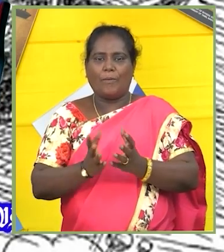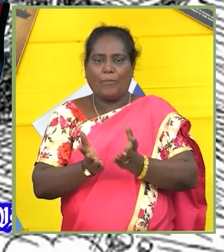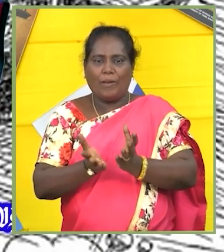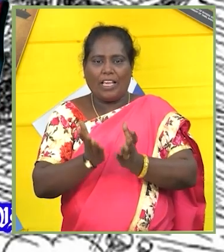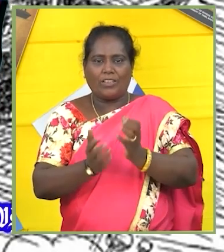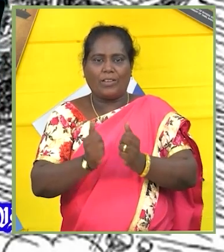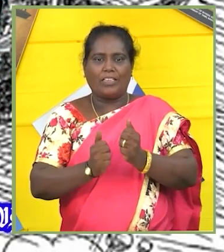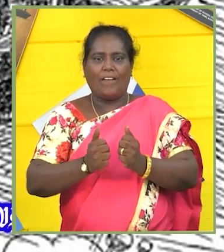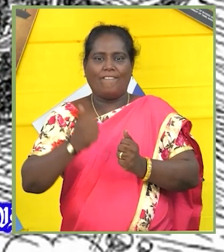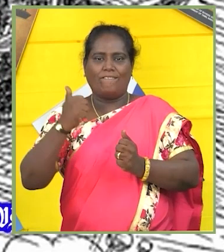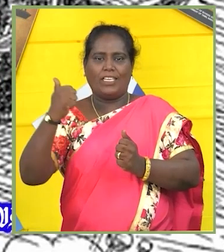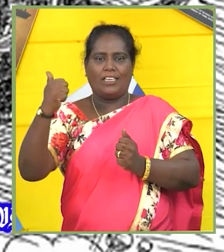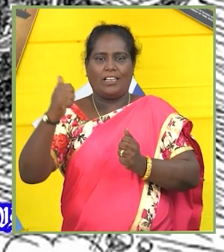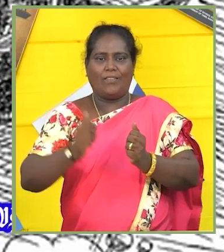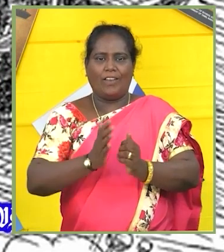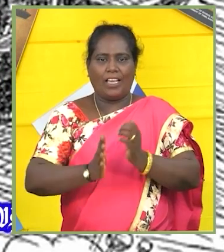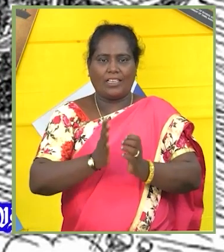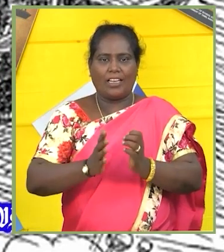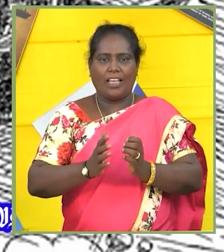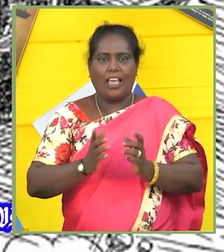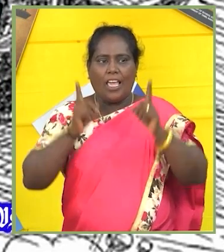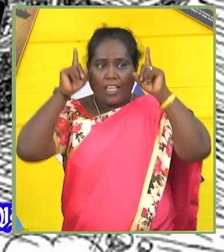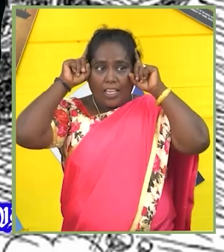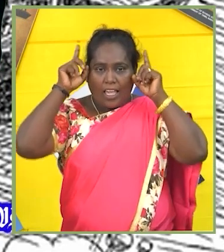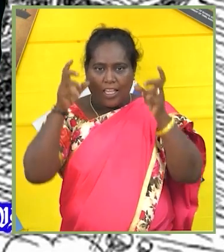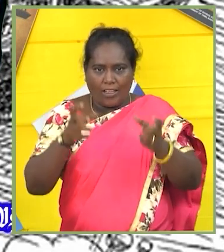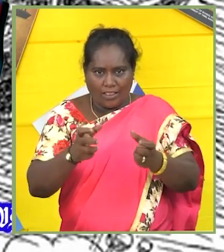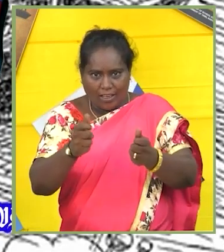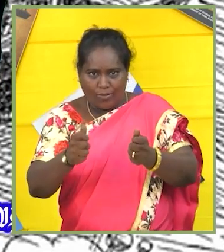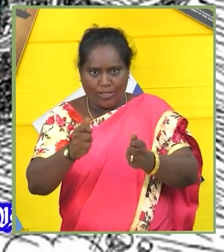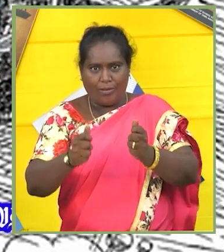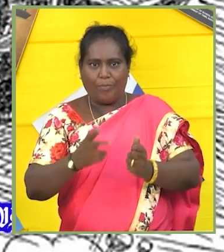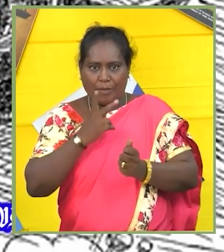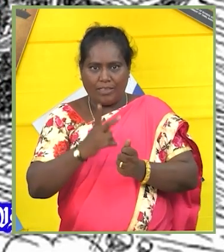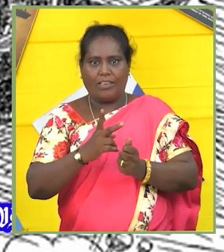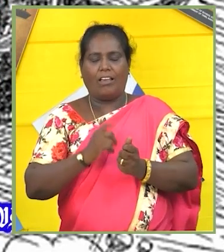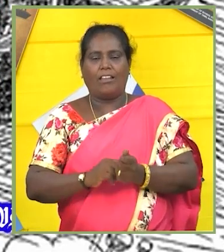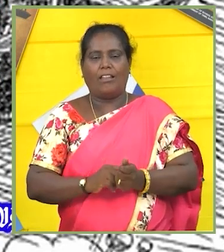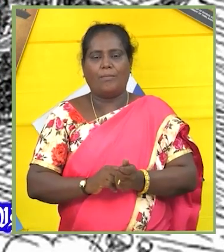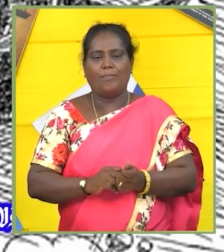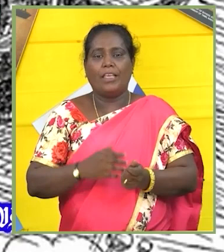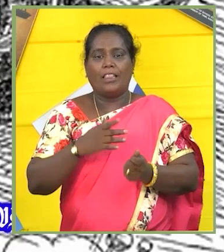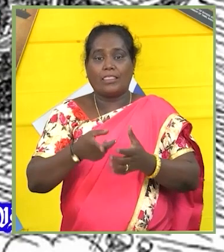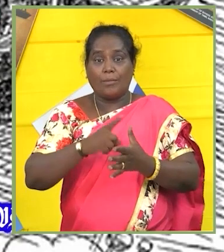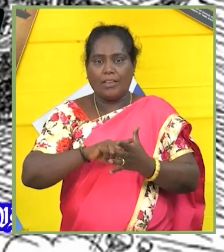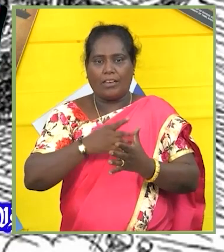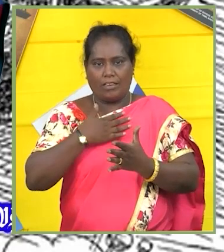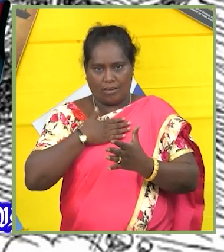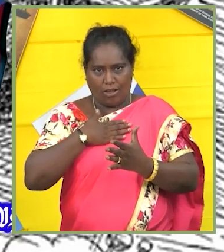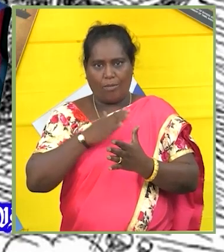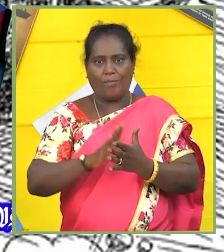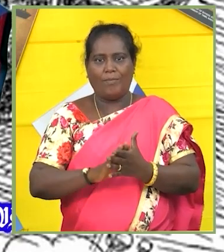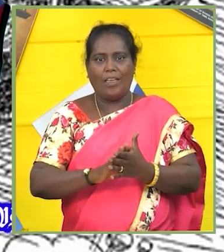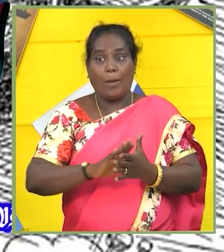விளையாட்டு வகைகளுள் ஒன்றான வீர விளையாட்டான ஏறு தழுவுதல் பற்றியே இப்பாடத்தில் காண இருக்கிறோம். தமிழராகிய